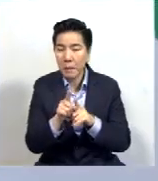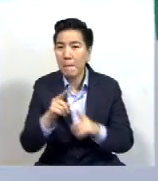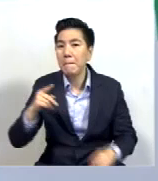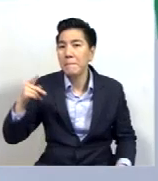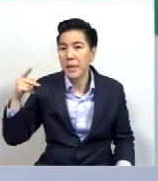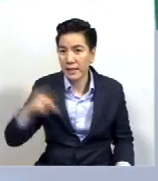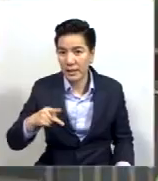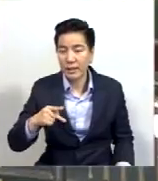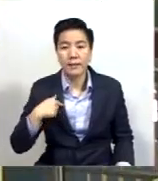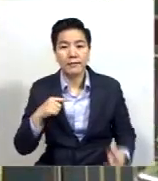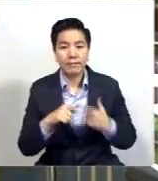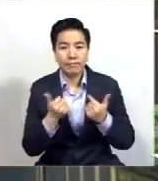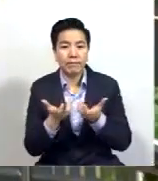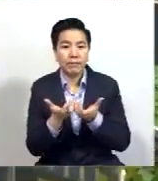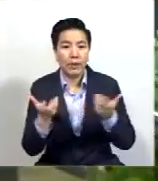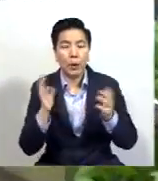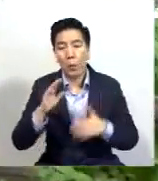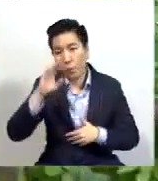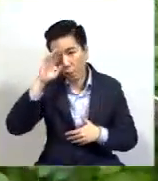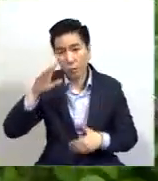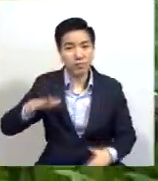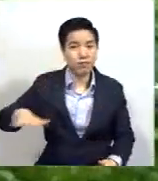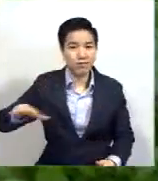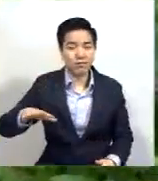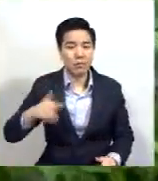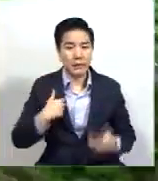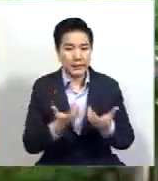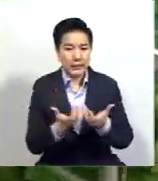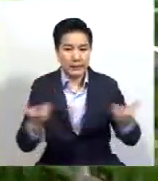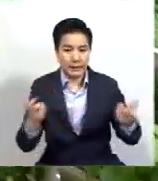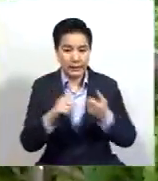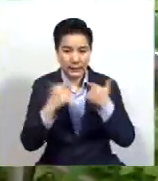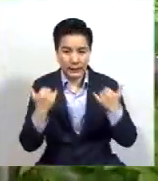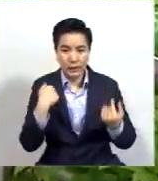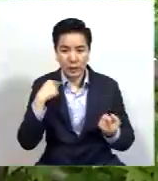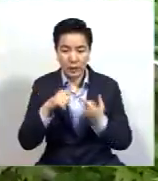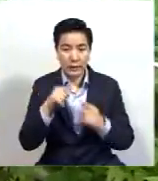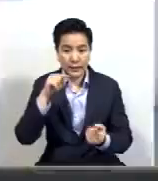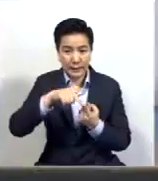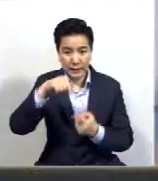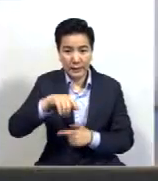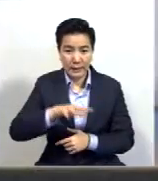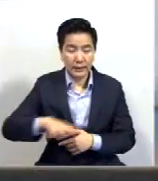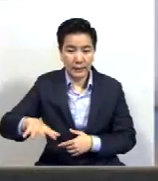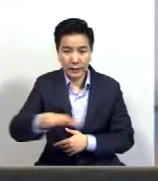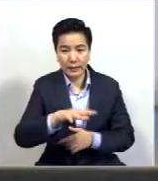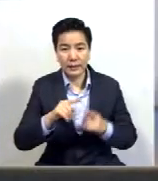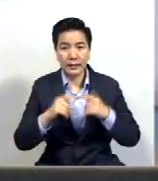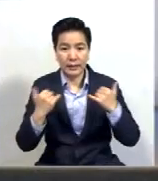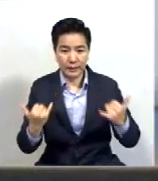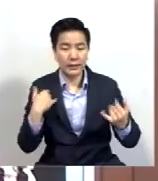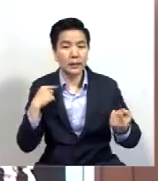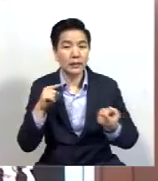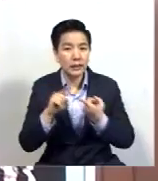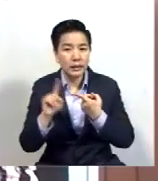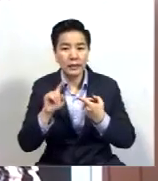ษยี่หนึ่งซึ่งแยกออกจากผู้ป่วยอื่นๆโดยทั่วไปเมื่อหลังจากนั้นเมื่อมาถึงแล้วเราก็จะมีระบบและเส้นทางที่เป็นกรณีพิเศ